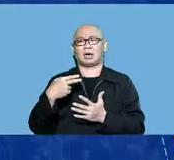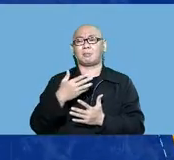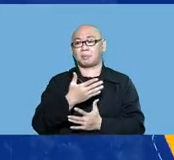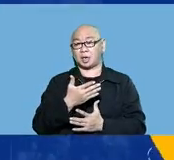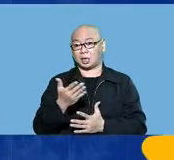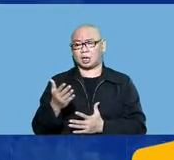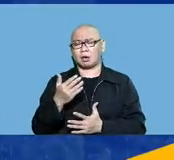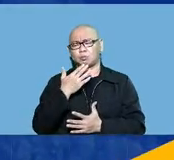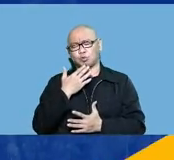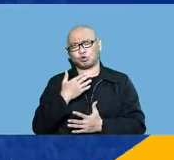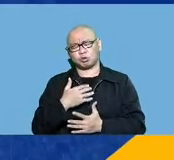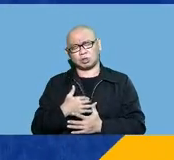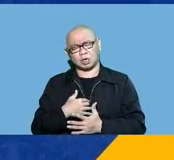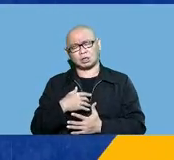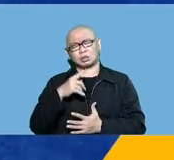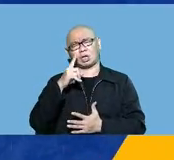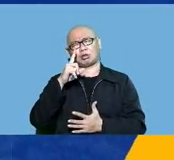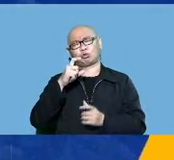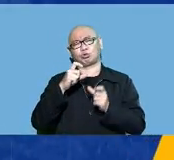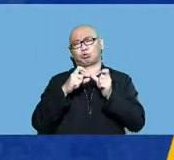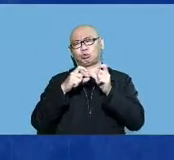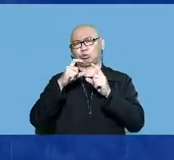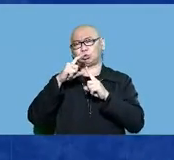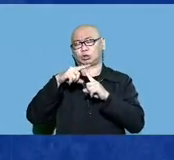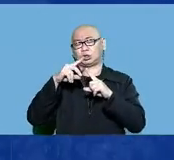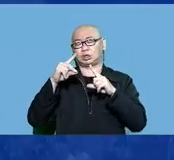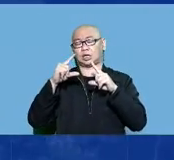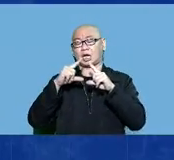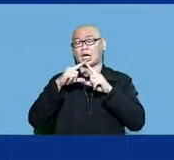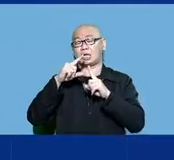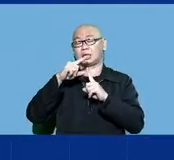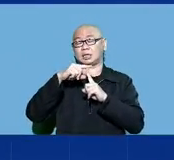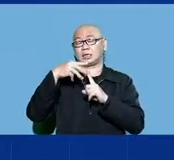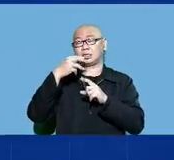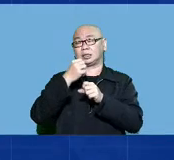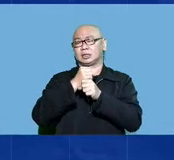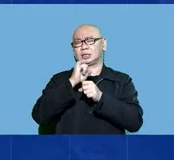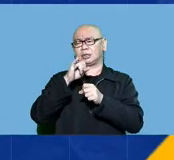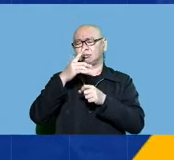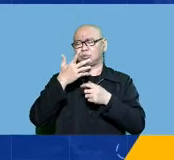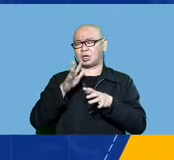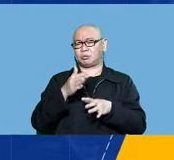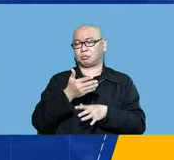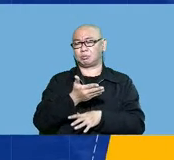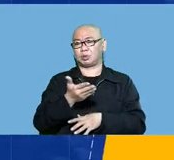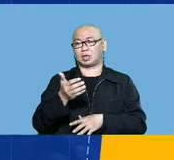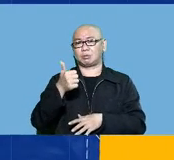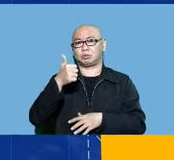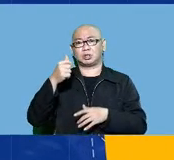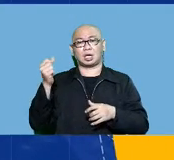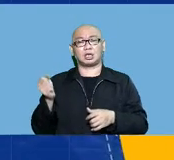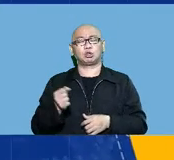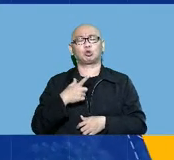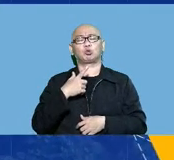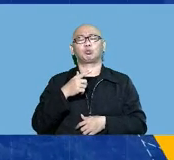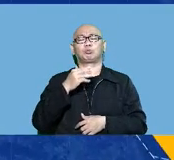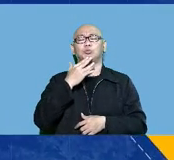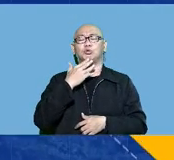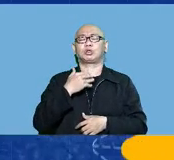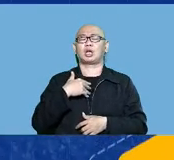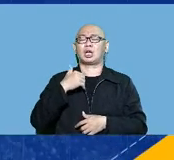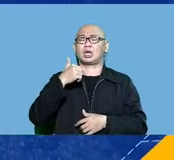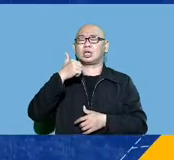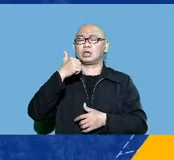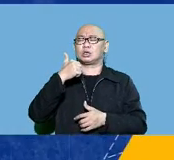Mereka memiliki satu strategi yang dibutuhkan agar mereka bisa hidup dan berkehidupan yang layak. Ada